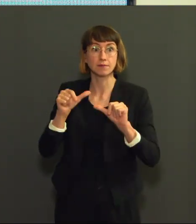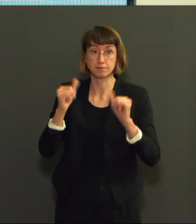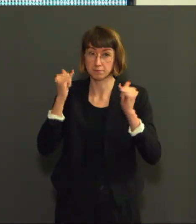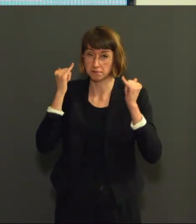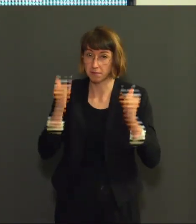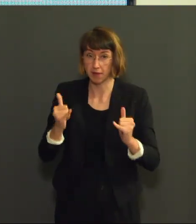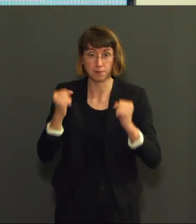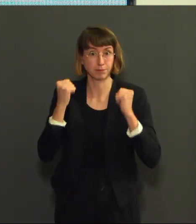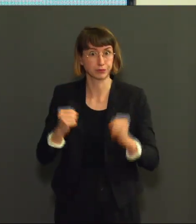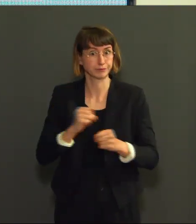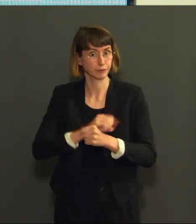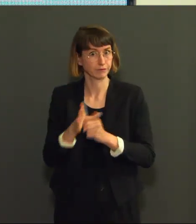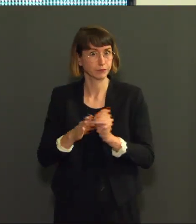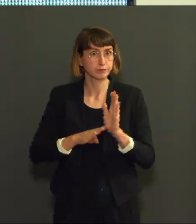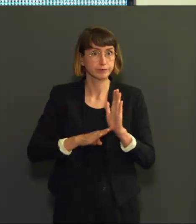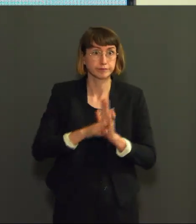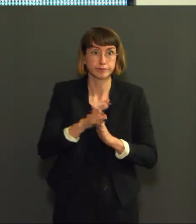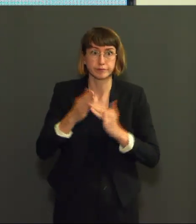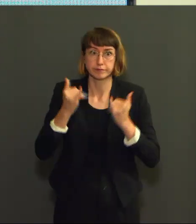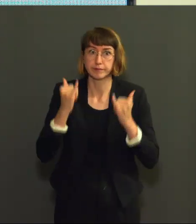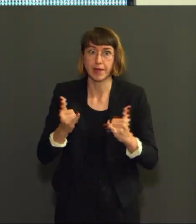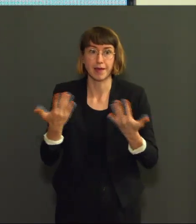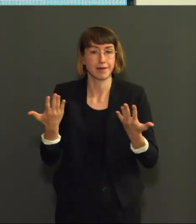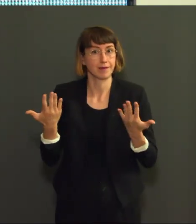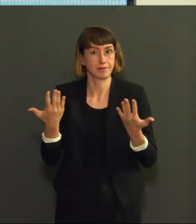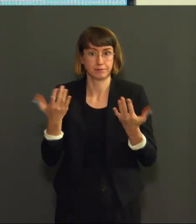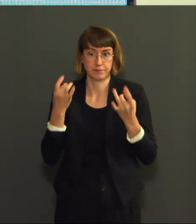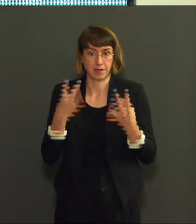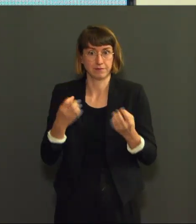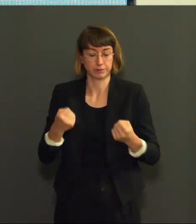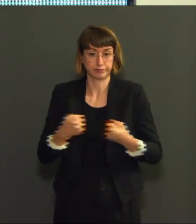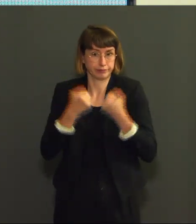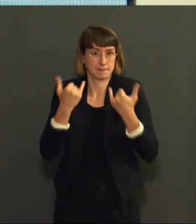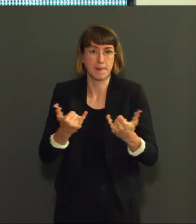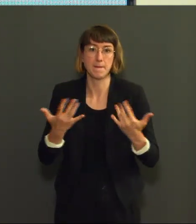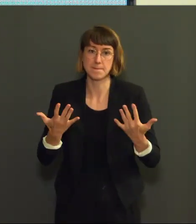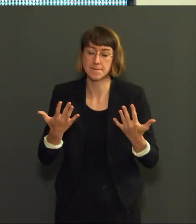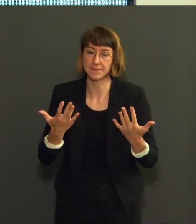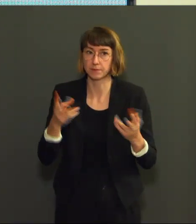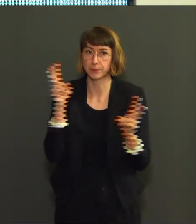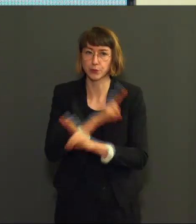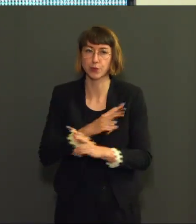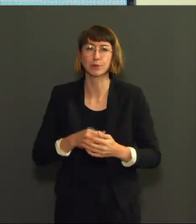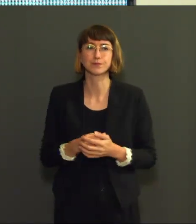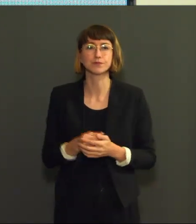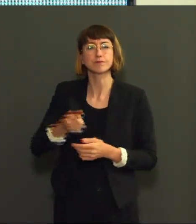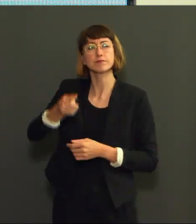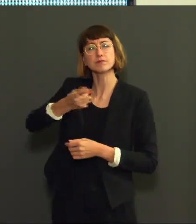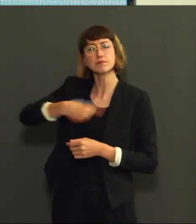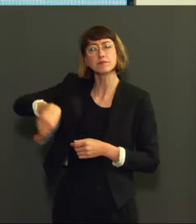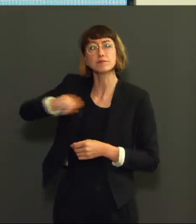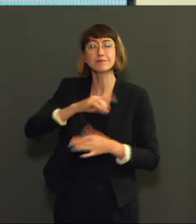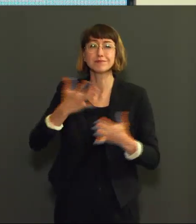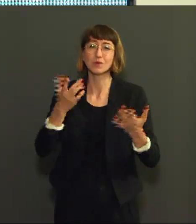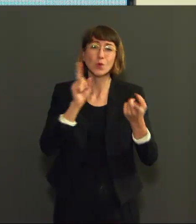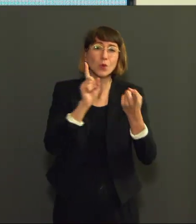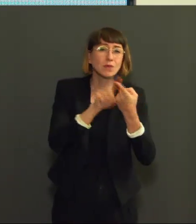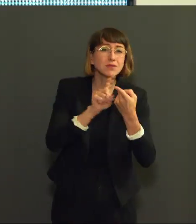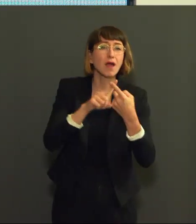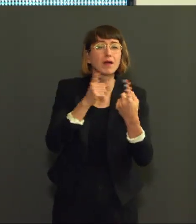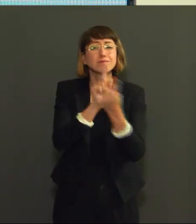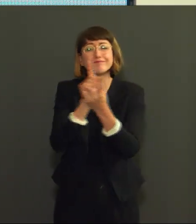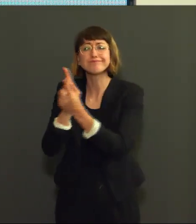été. Il est donc toujours conseillé d'être prudent dans vos relations ici, à domicile, lors des fêtes, lors des